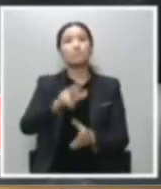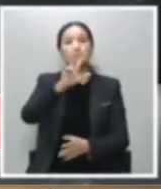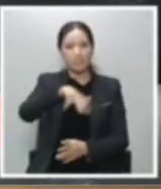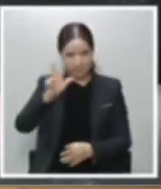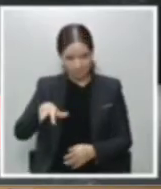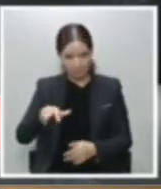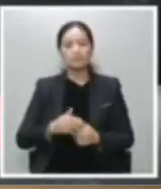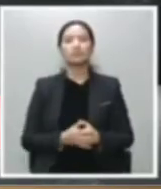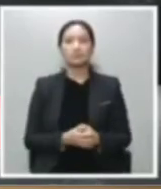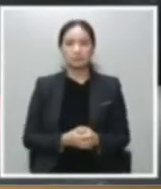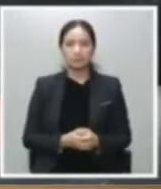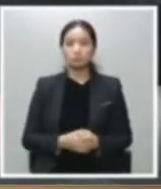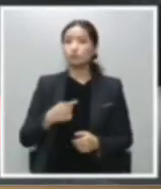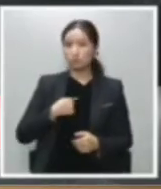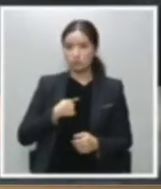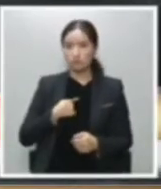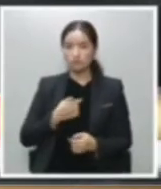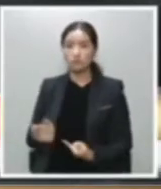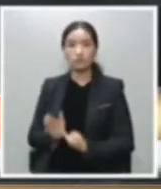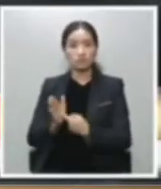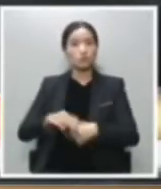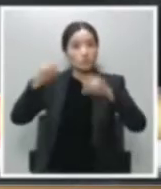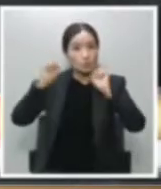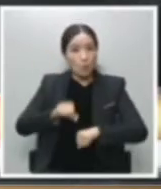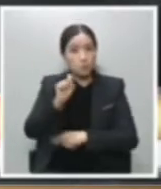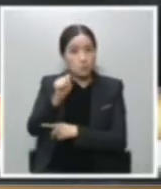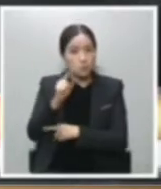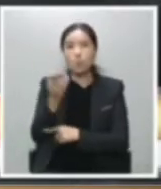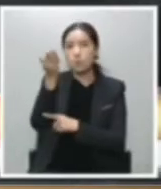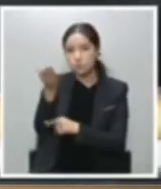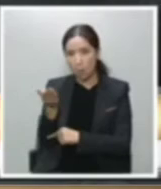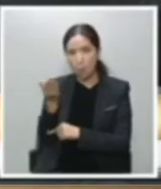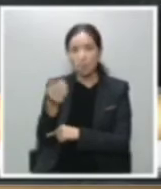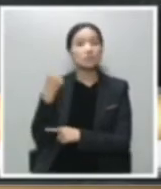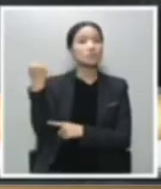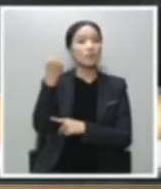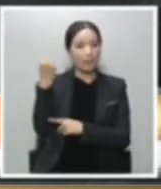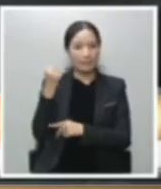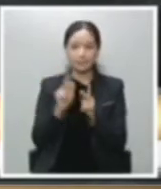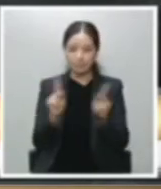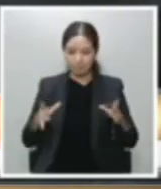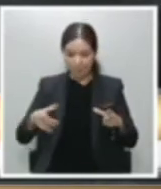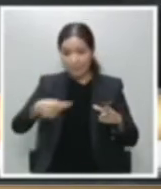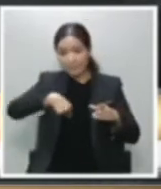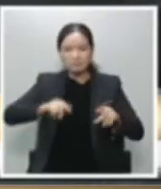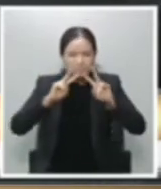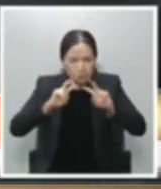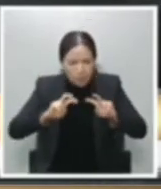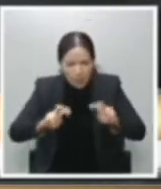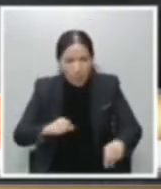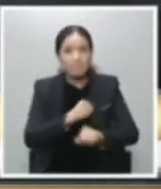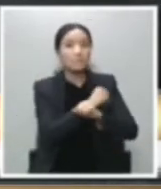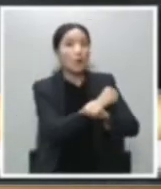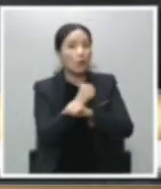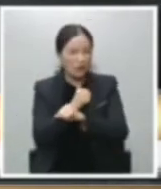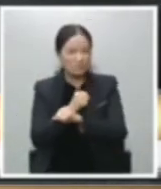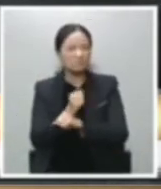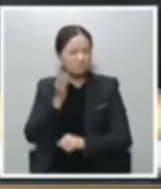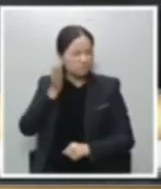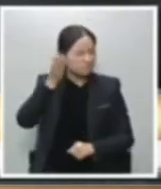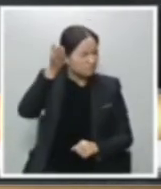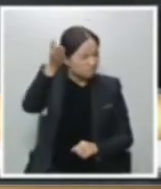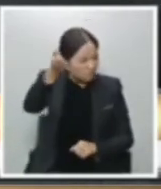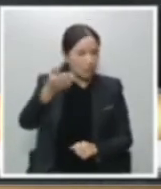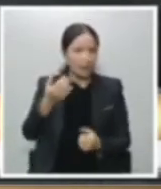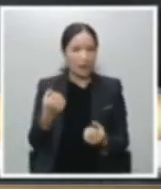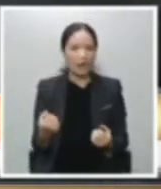่อยติการเสนอยติด่วนของเขาให้สภาผู้แทนราษฎรตั้งกรรมธิการวิสามัญเพื่อศึกษาแนวทางป้องกันไม่ให้เกิดการรัฐประหารอีกในอ